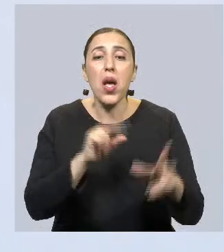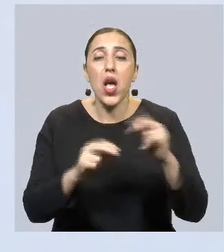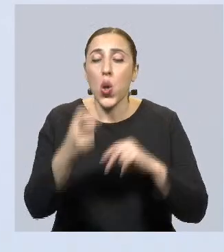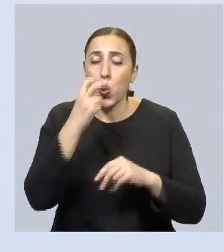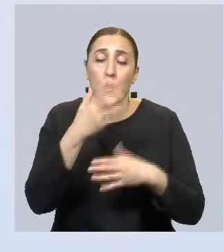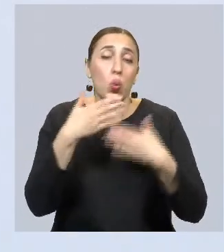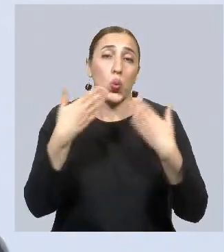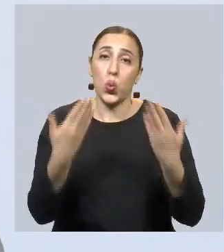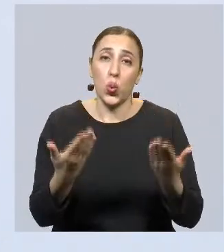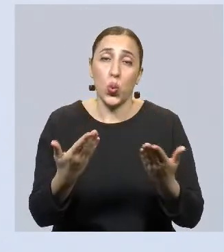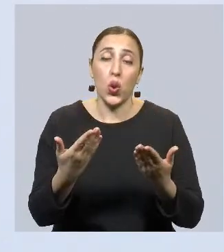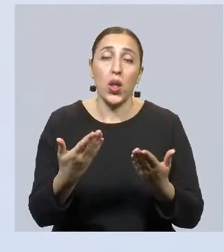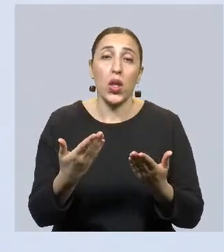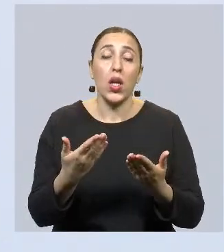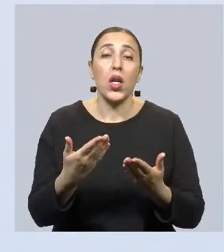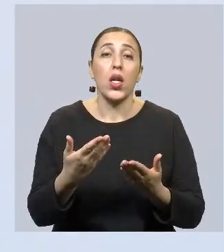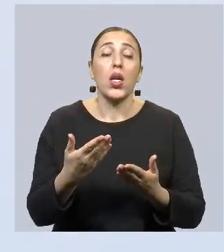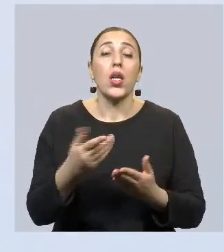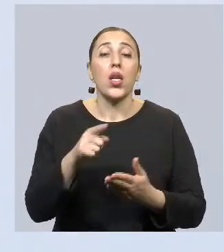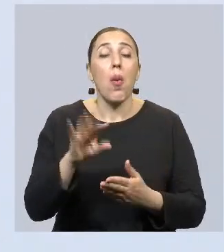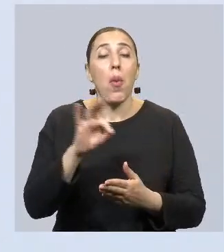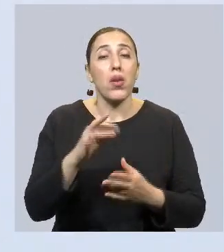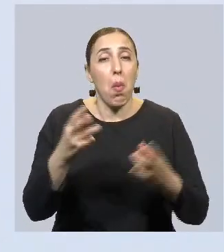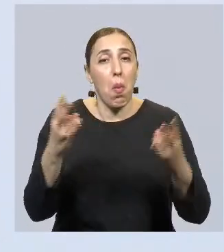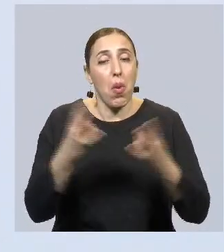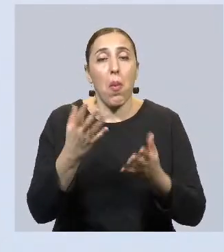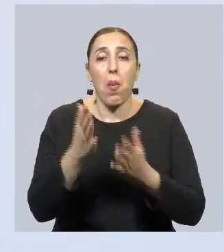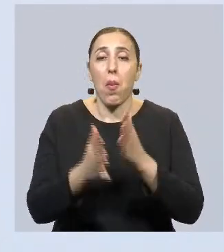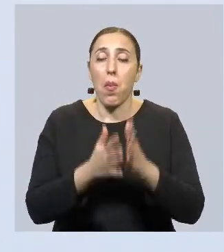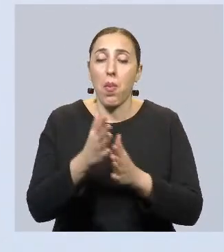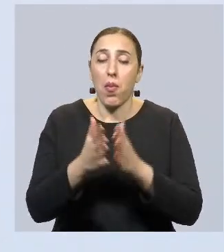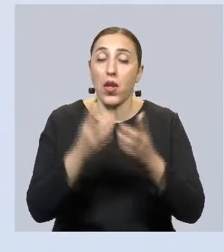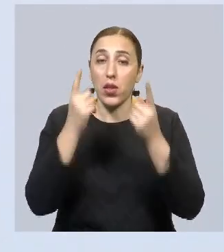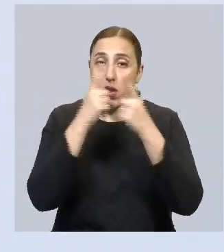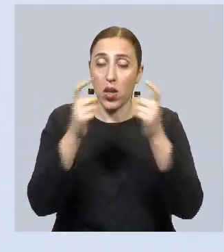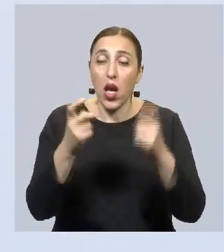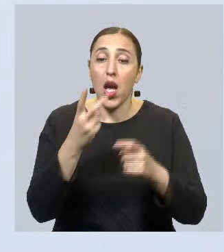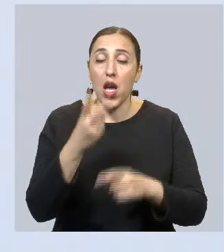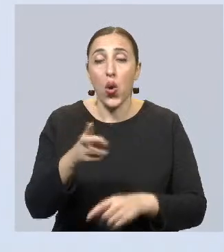պահանժներ չուն են, սա պետք է հստակ բարցրածայնվի, կարծում են, որ